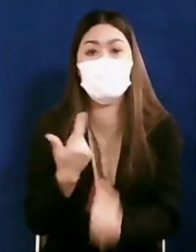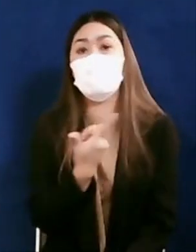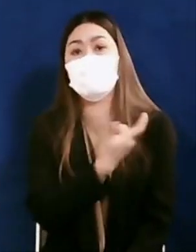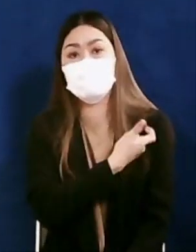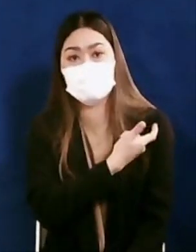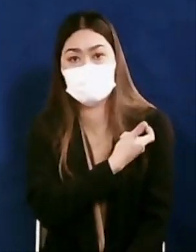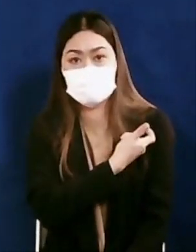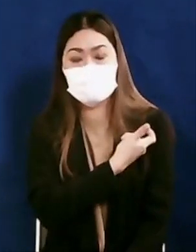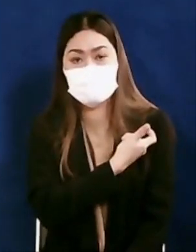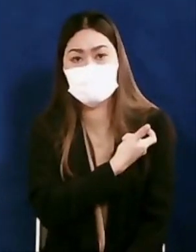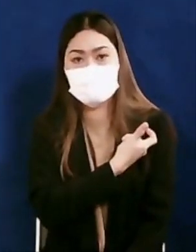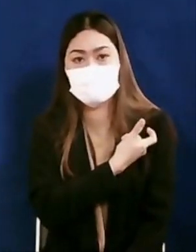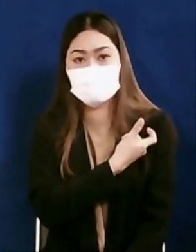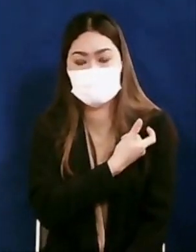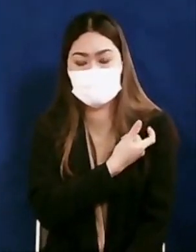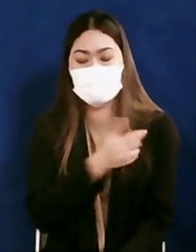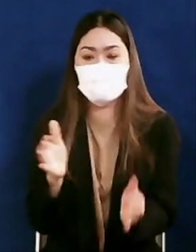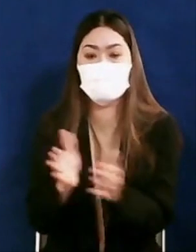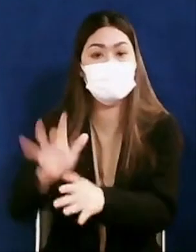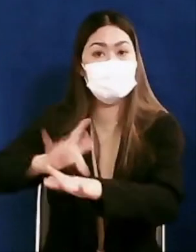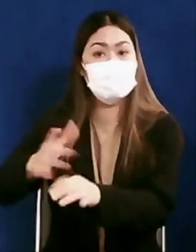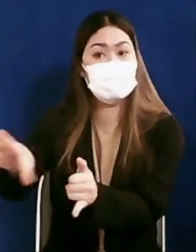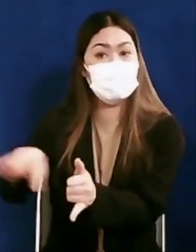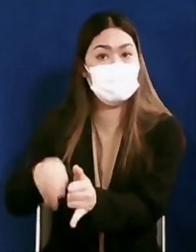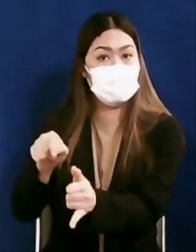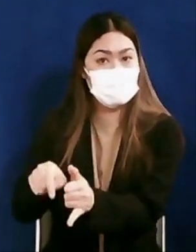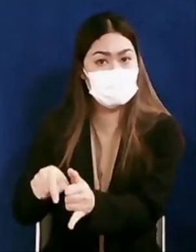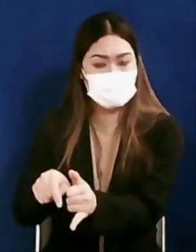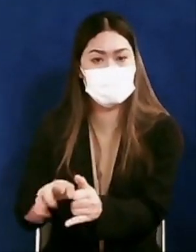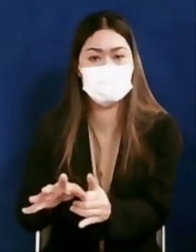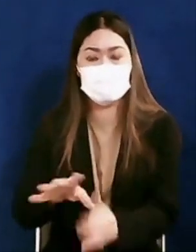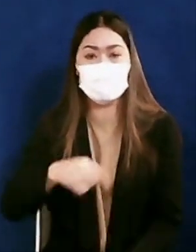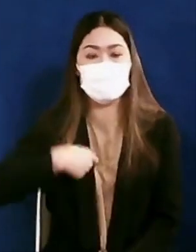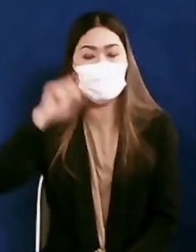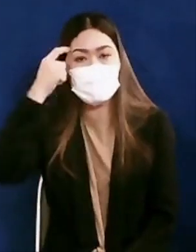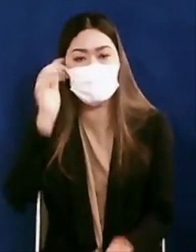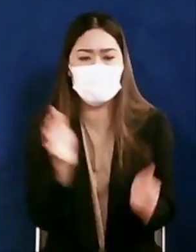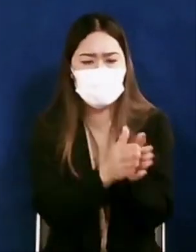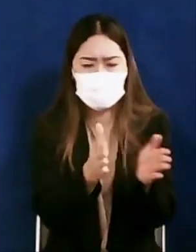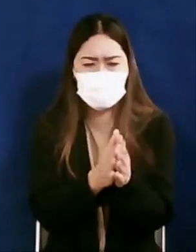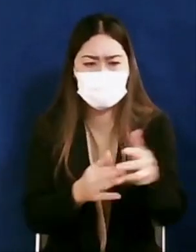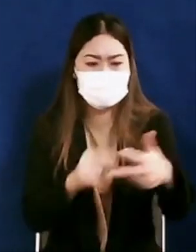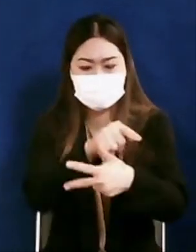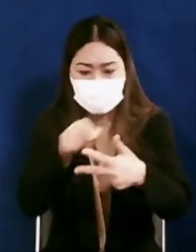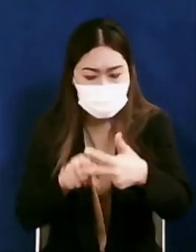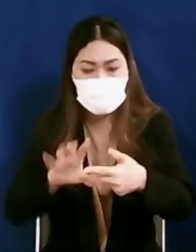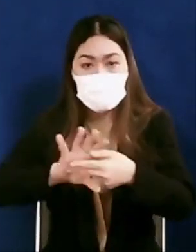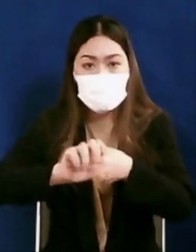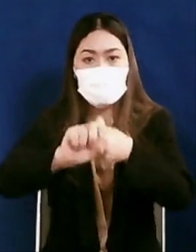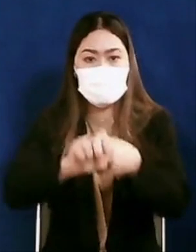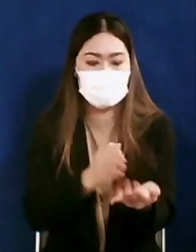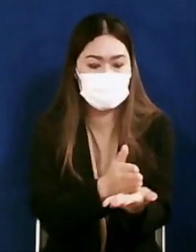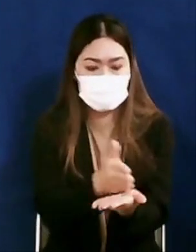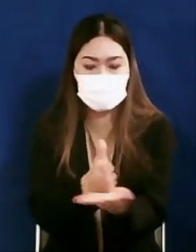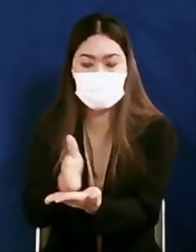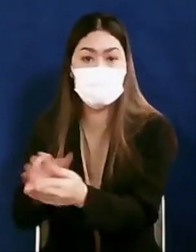นเอาติดเชื้อโดยธรรมชาติที่อยู่ในระบบติดเชื้อโดยไม่รู้ตัวบวกกันเข้าไปแล้วเนี่ยหลายเขตนะ